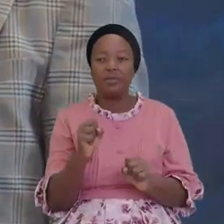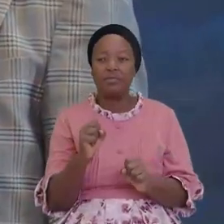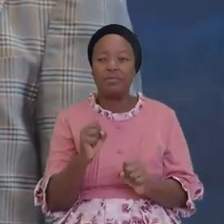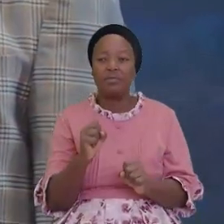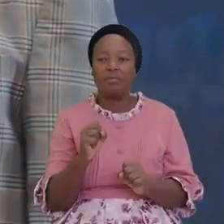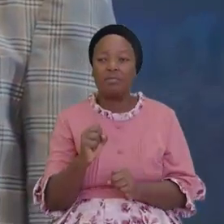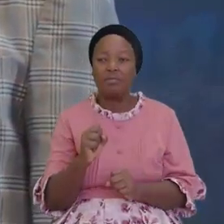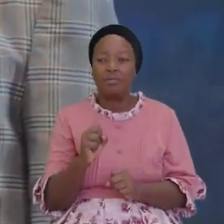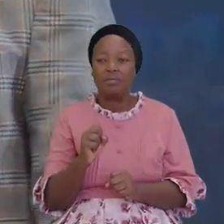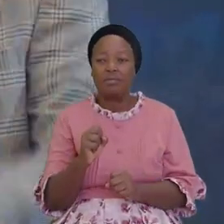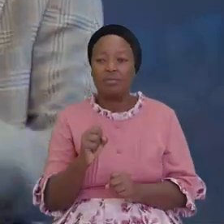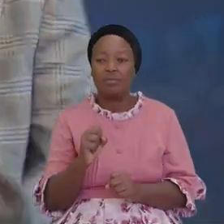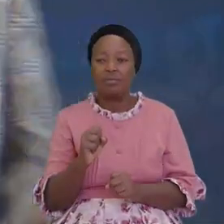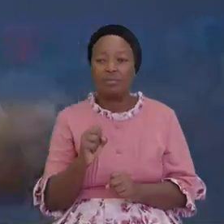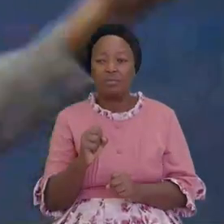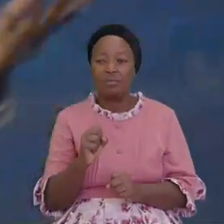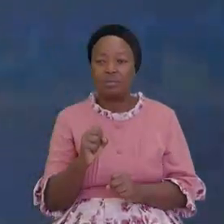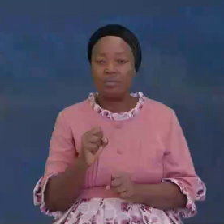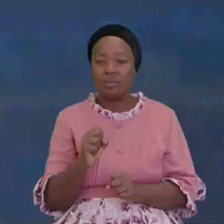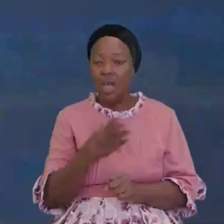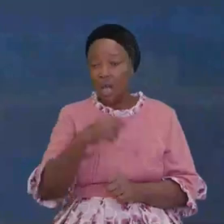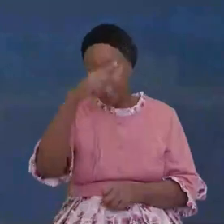Voilà pourquoi, premièrement, tu dois venir pour le salut.